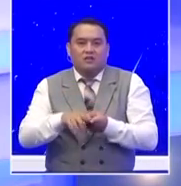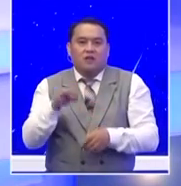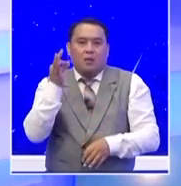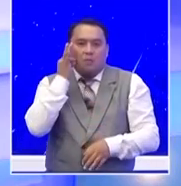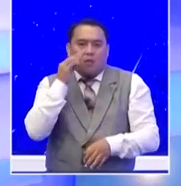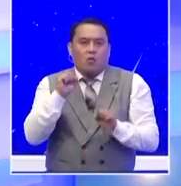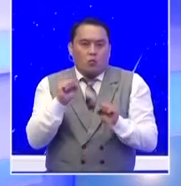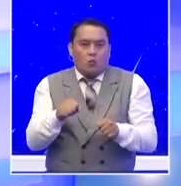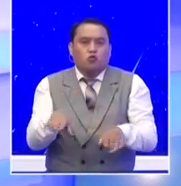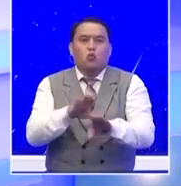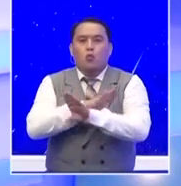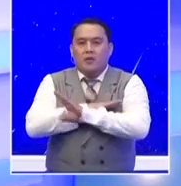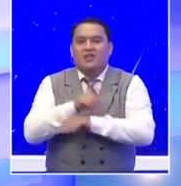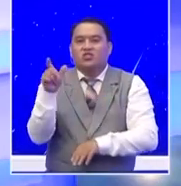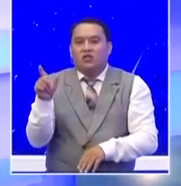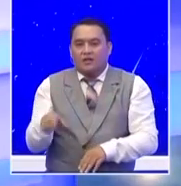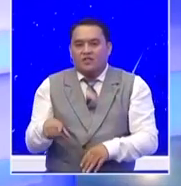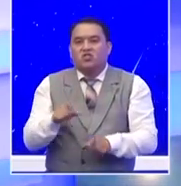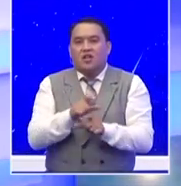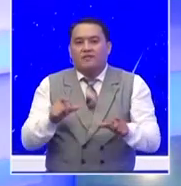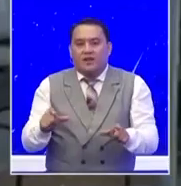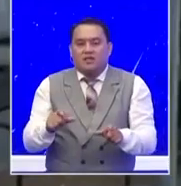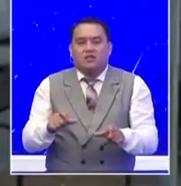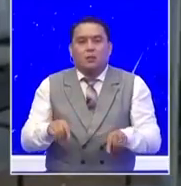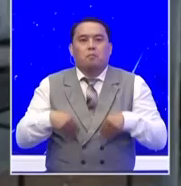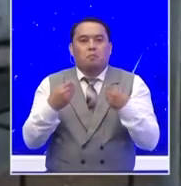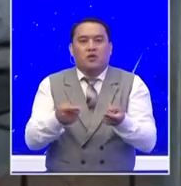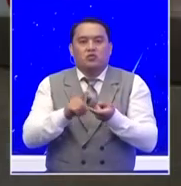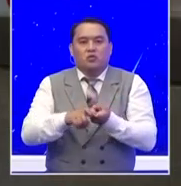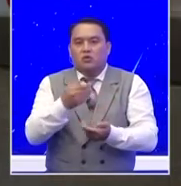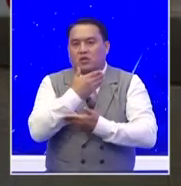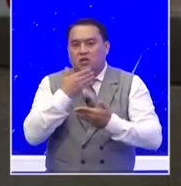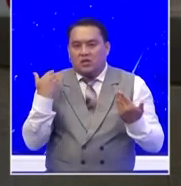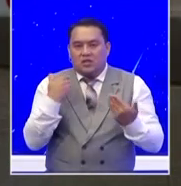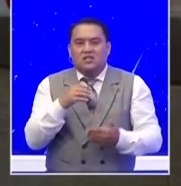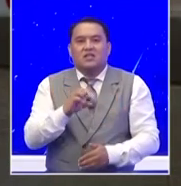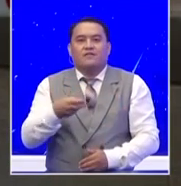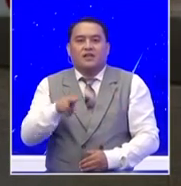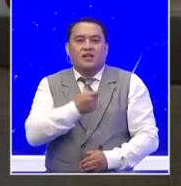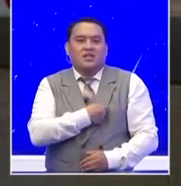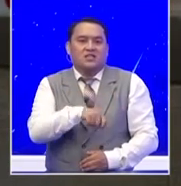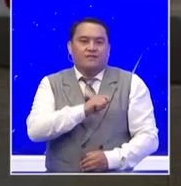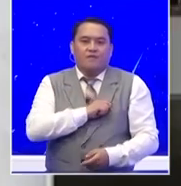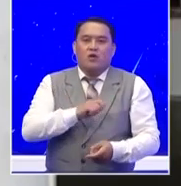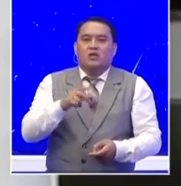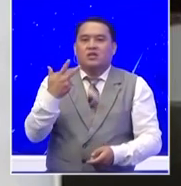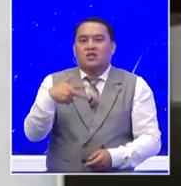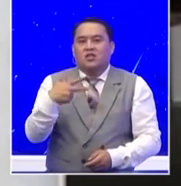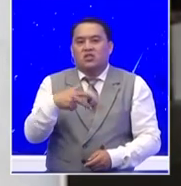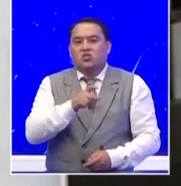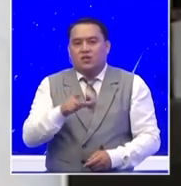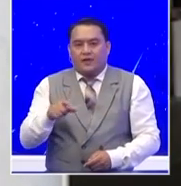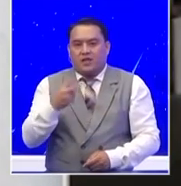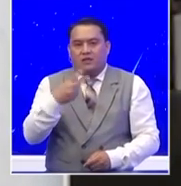она может оказаться смертельной. От человека к человеку эта лихорадка не передается. В провинции Севилья на юге Испании заразились более 30